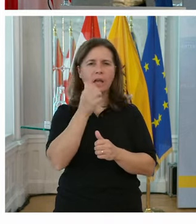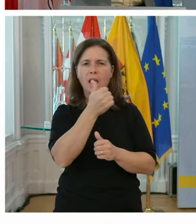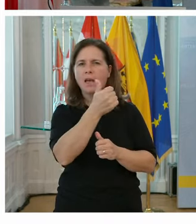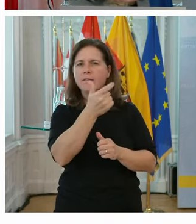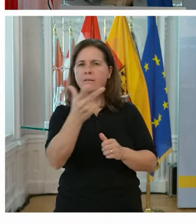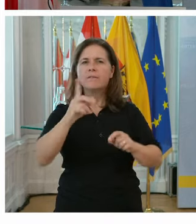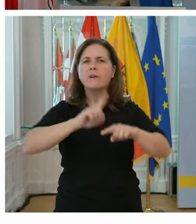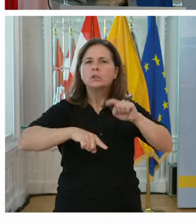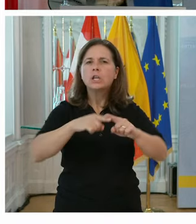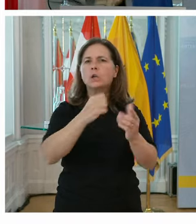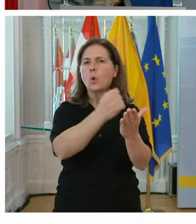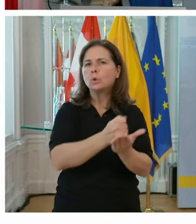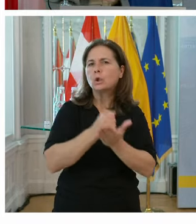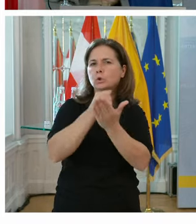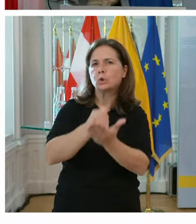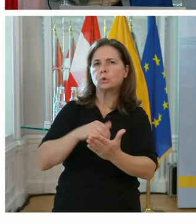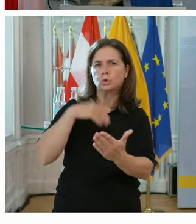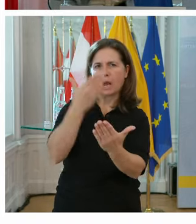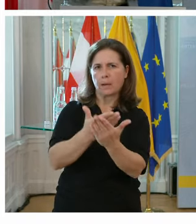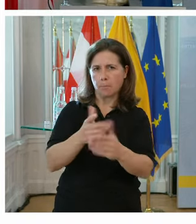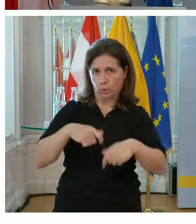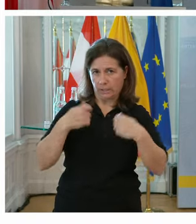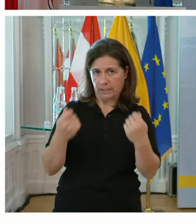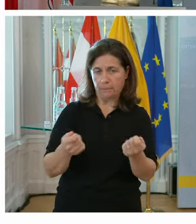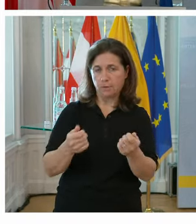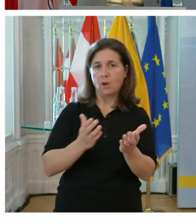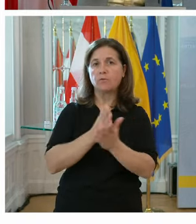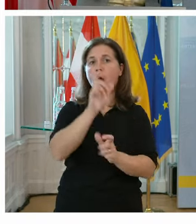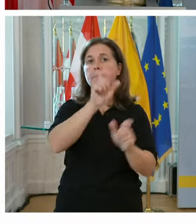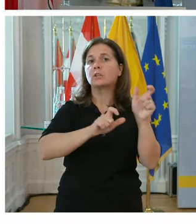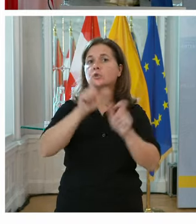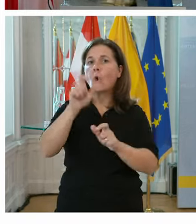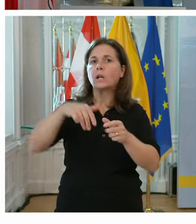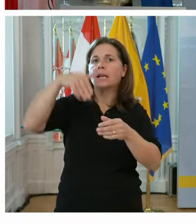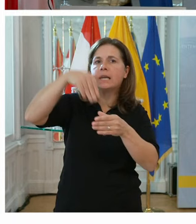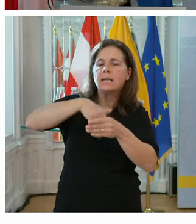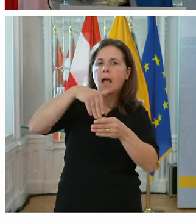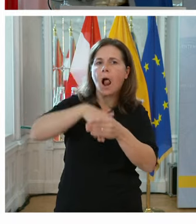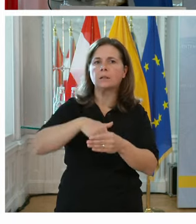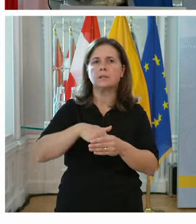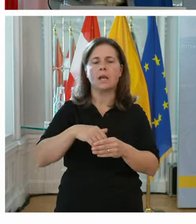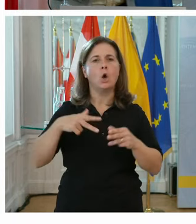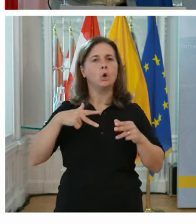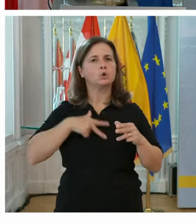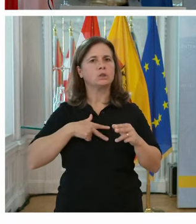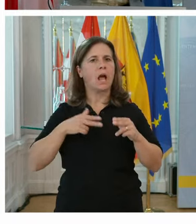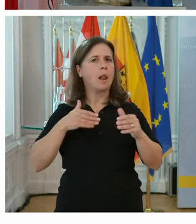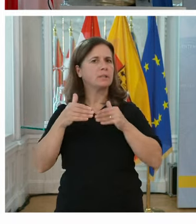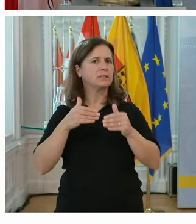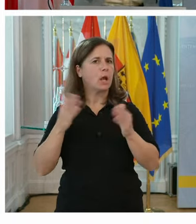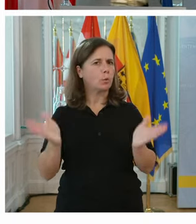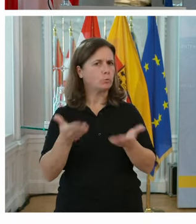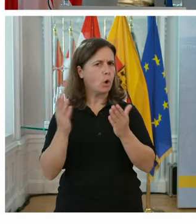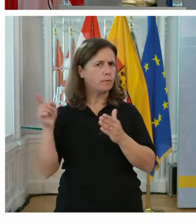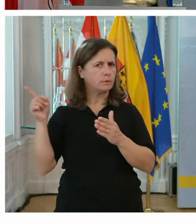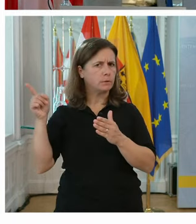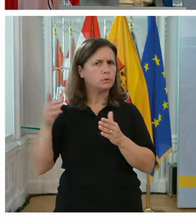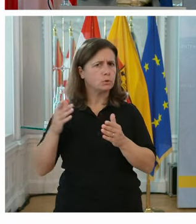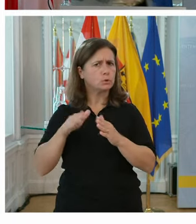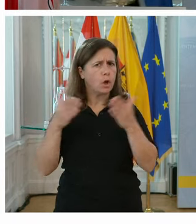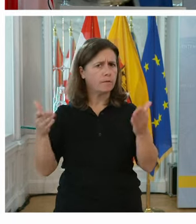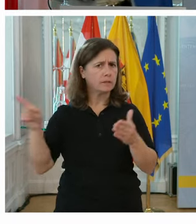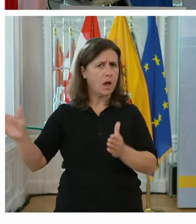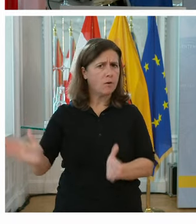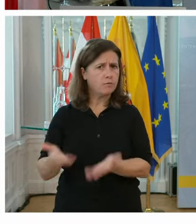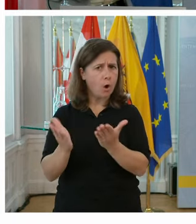unterschiedliche Unterstützungsangebote, insbesondere für Personen beinhaltet, die vom Sozialministerium Service gefördert wurden. Diese Maßnahmen gibt